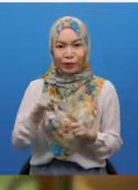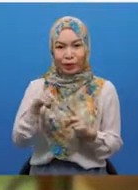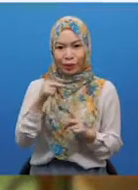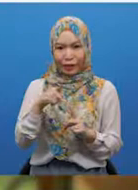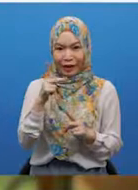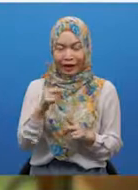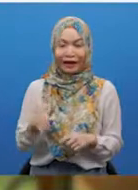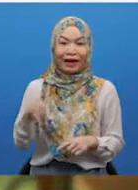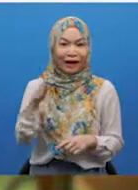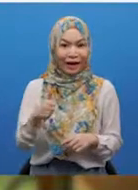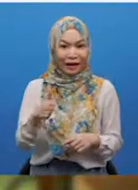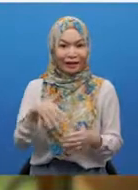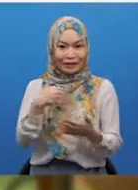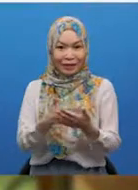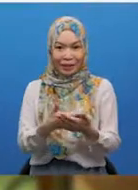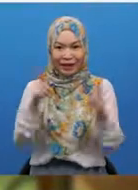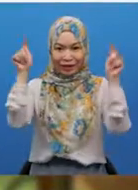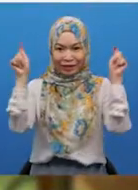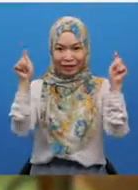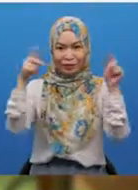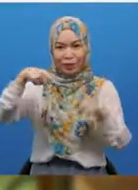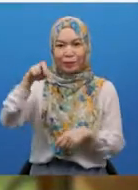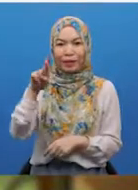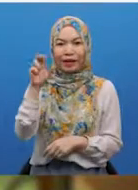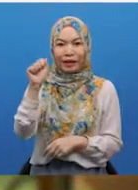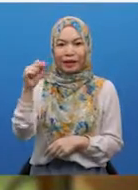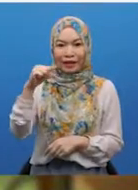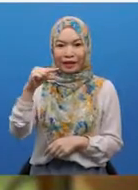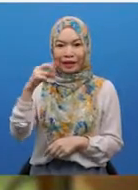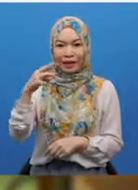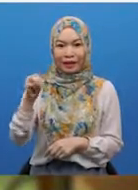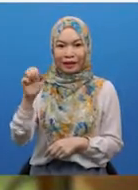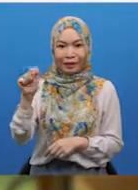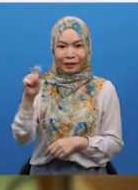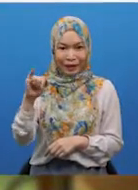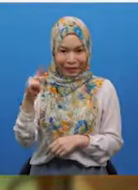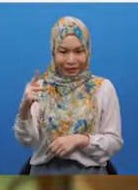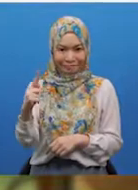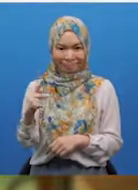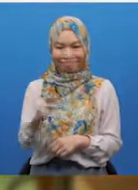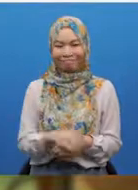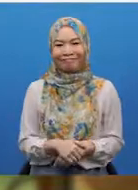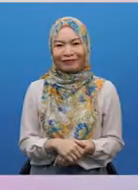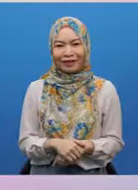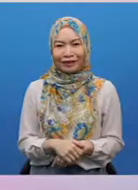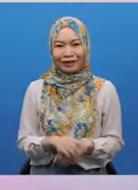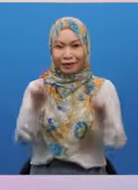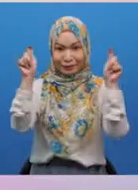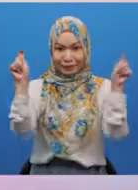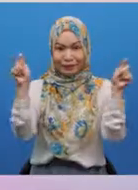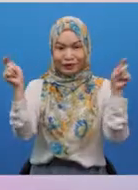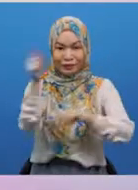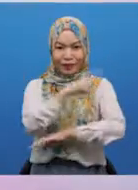akan menyampaikan tajuk pragmatik. Untuk makluman semua pelajar, tajuk pragmatik